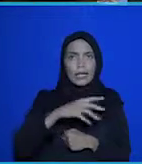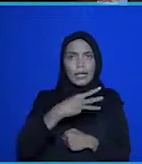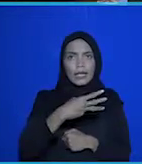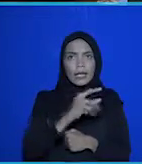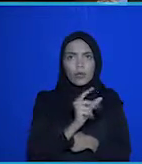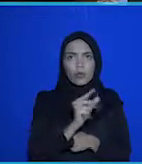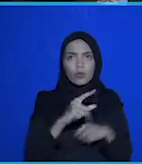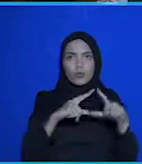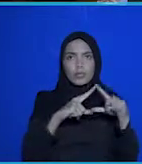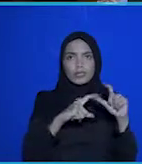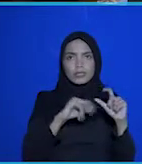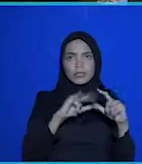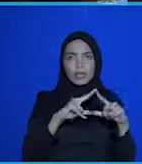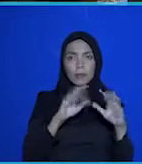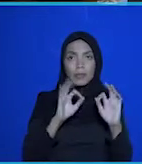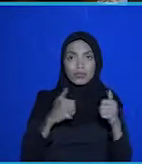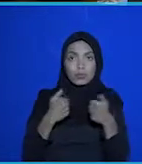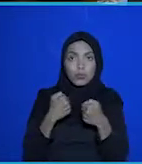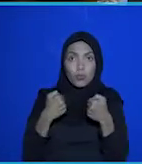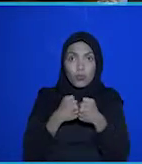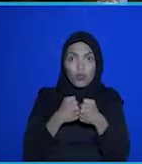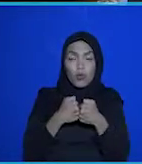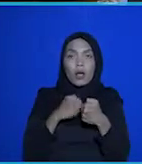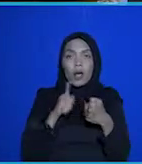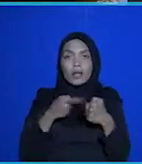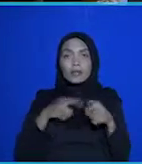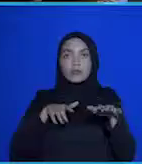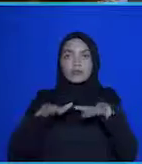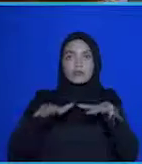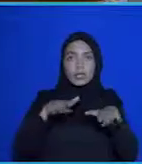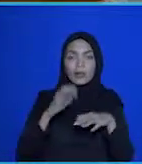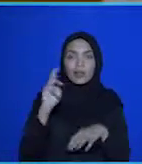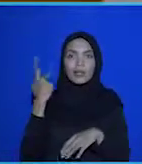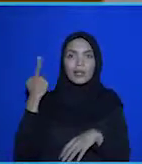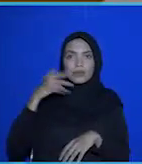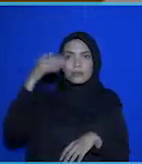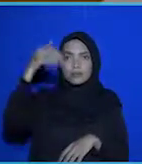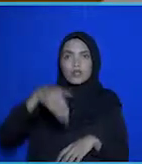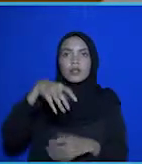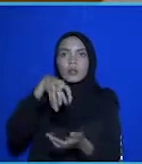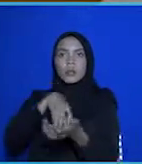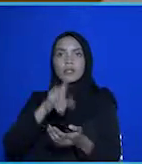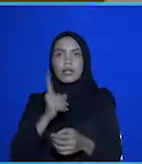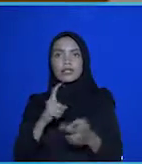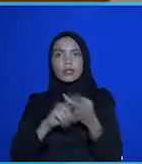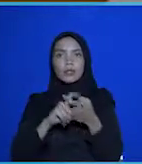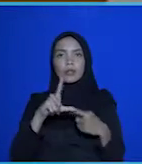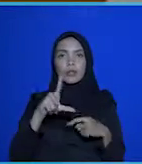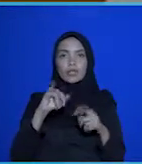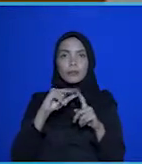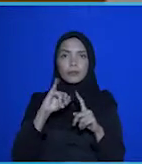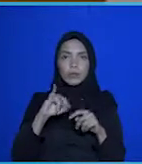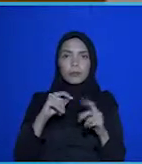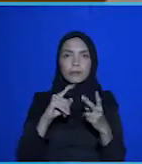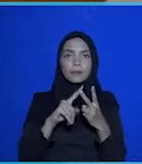Akibatnya saat tumbukan, itu akan terjadi guncangan. Kemarin kita ke lipangan dengan teman-teman, ada